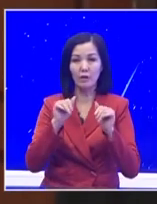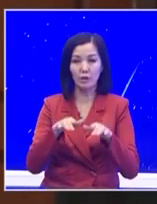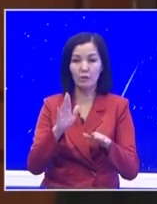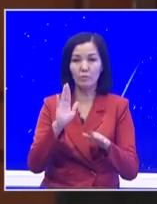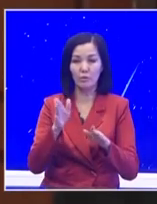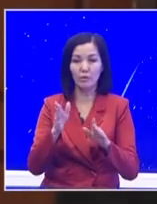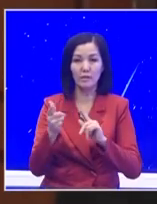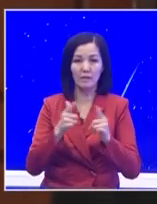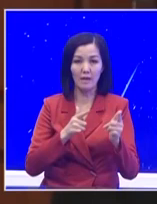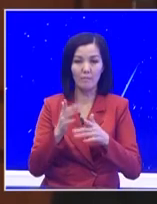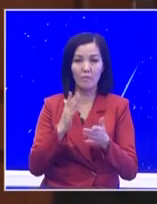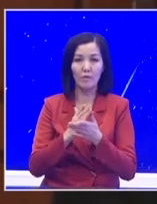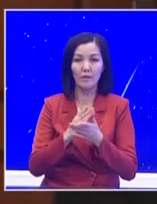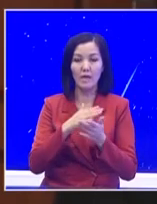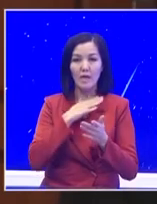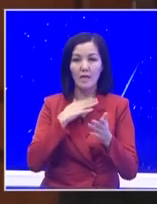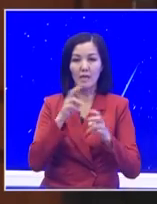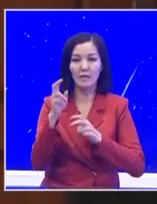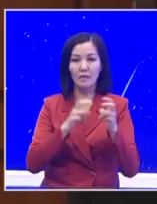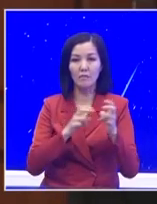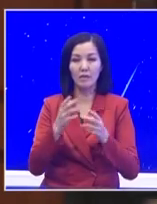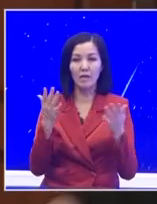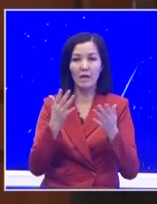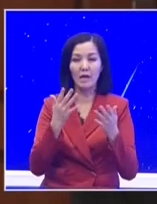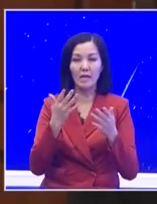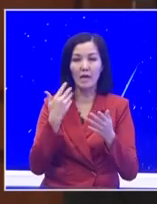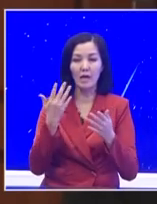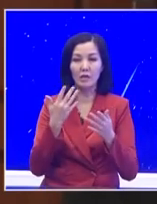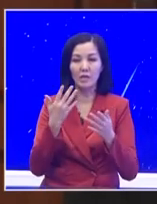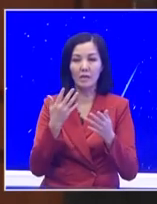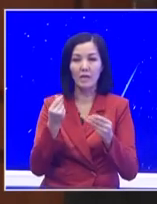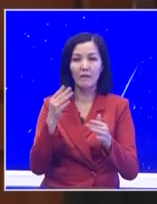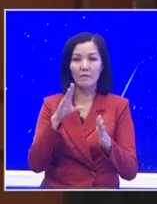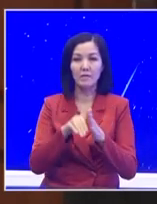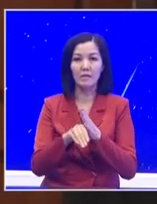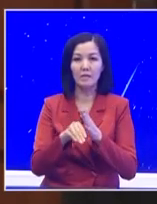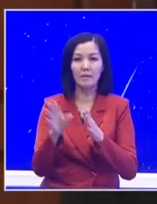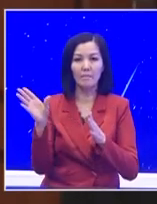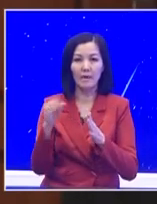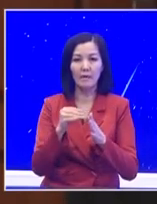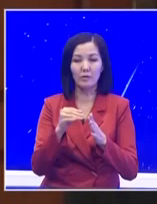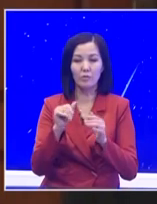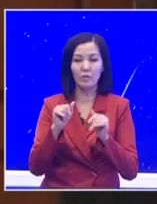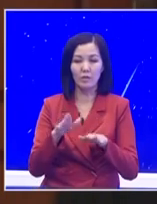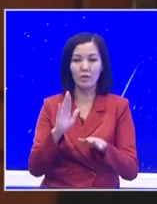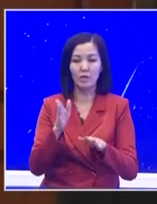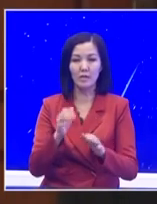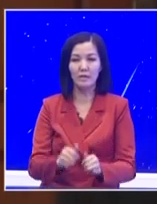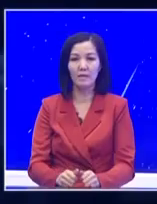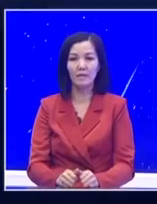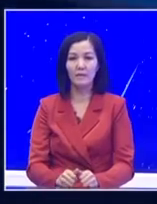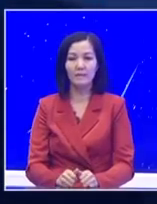жерде шығарылатын болады. Ет зауыты қайда, қашан салынады, қашан инвестиция құйылады. Бәрі-бәрі сол кезде